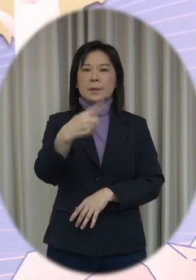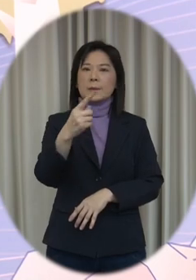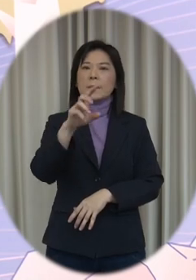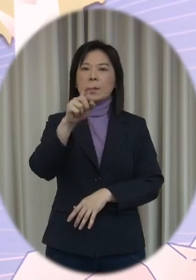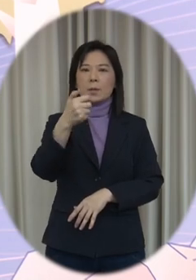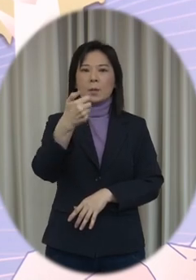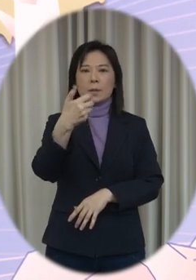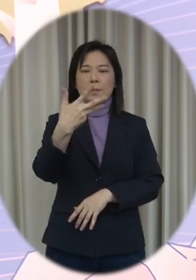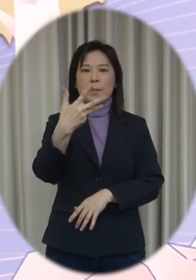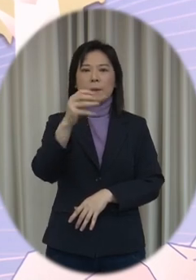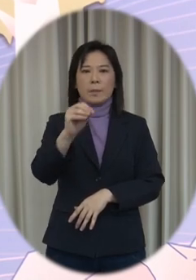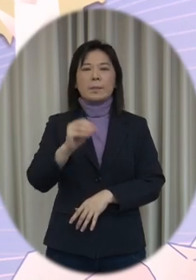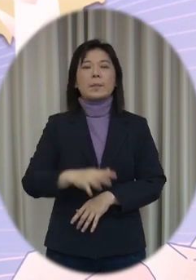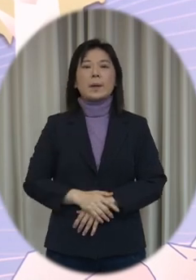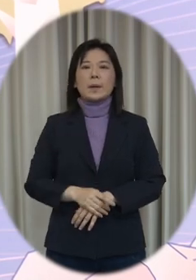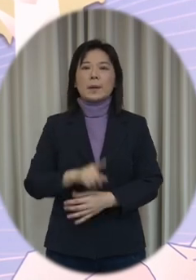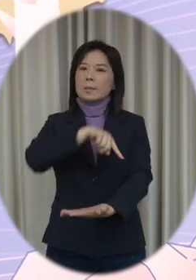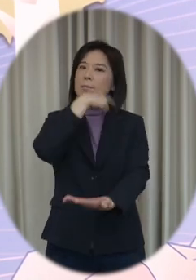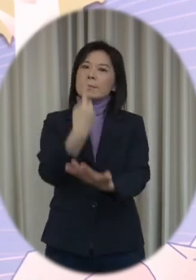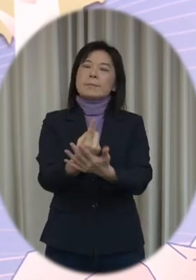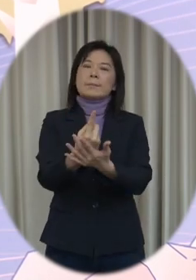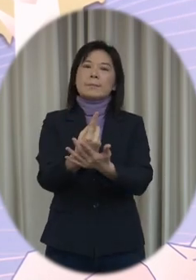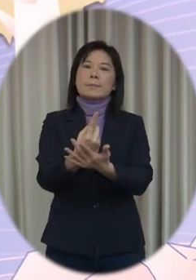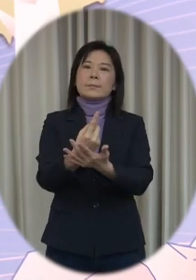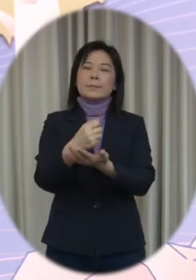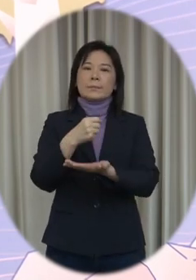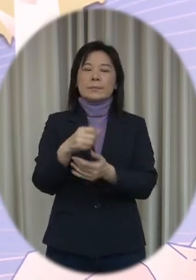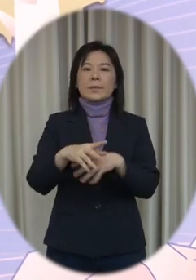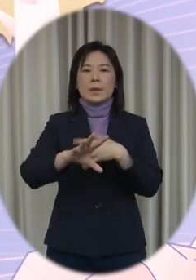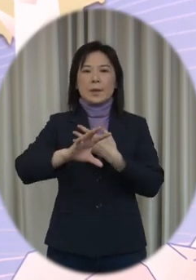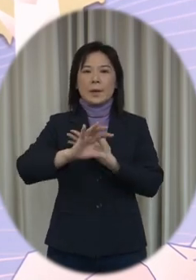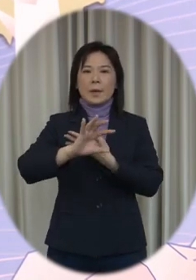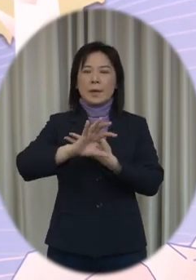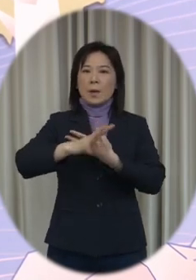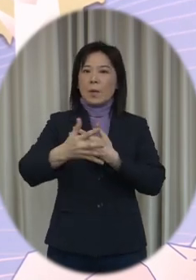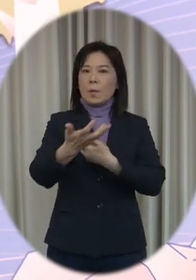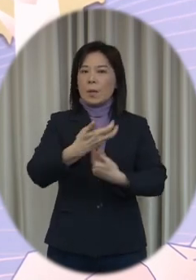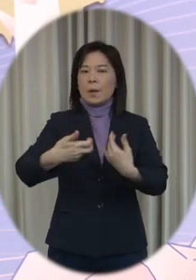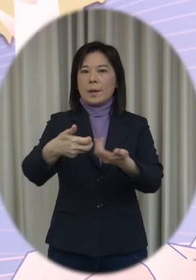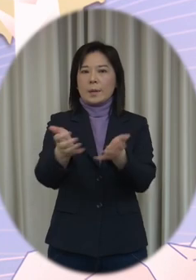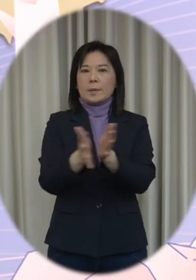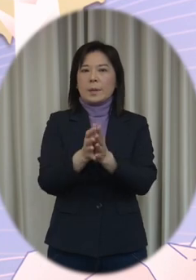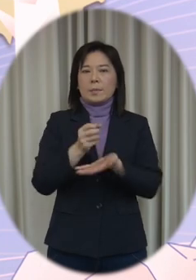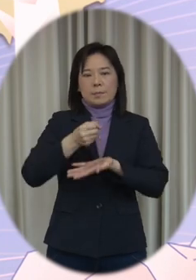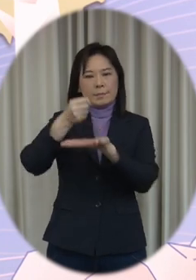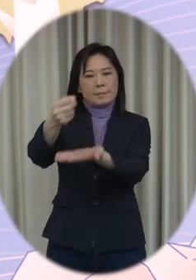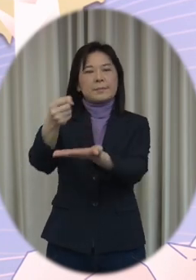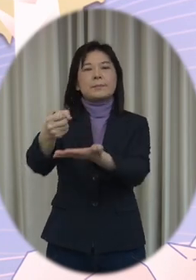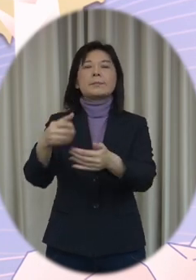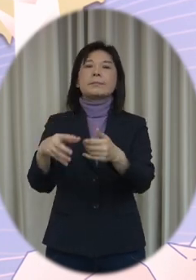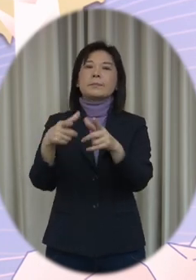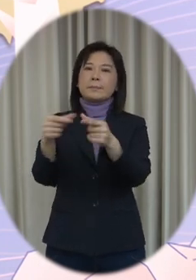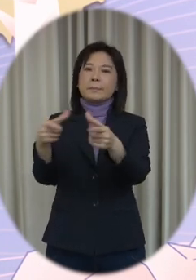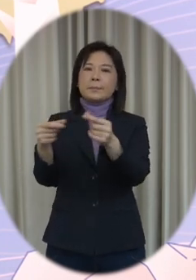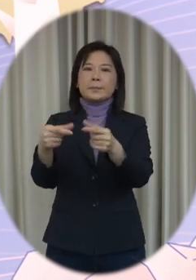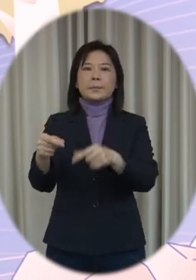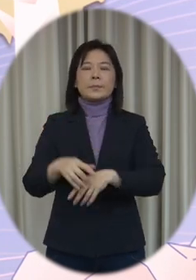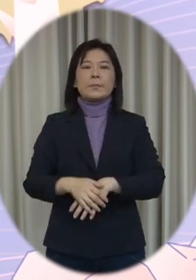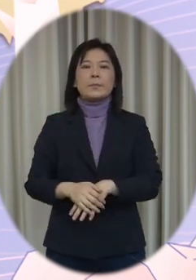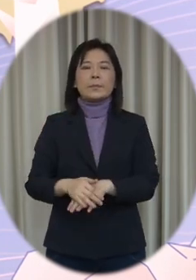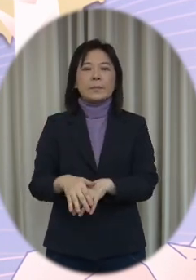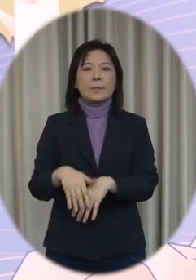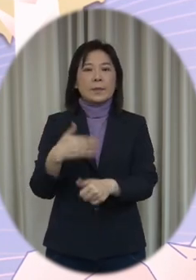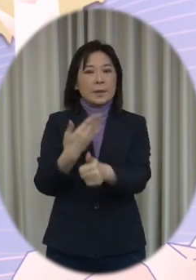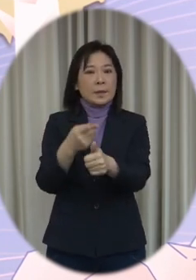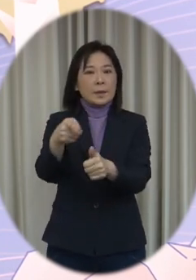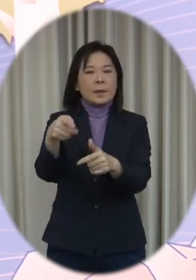5,4158万，那也会全部交透过外交部交由我们的日本单位能够来给予